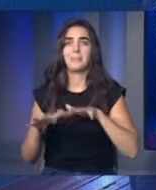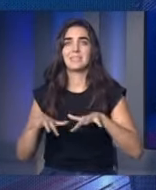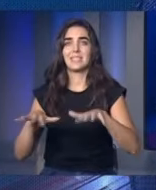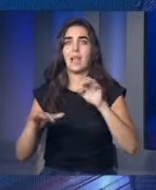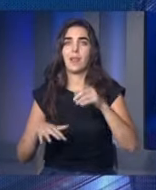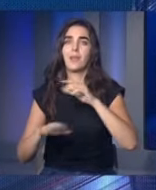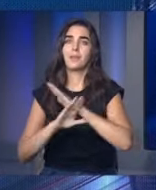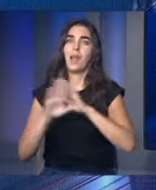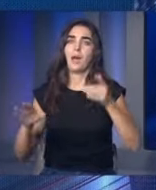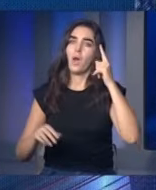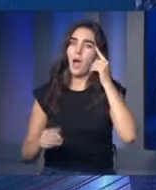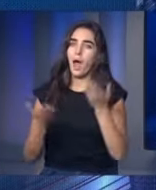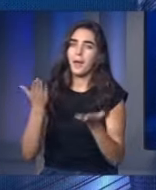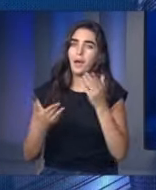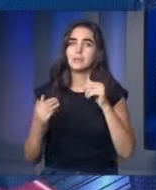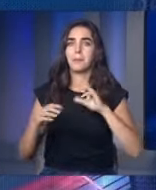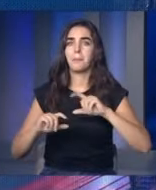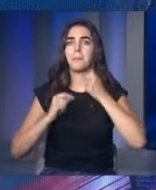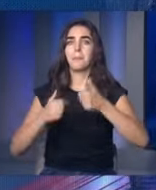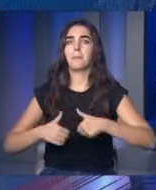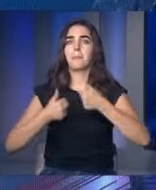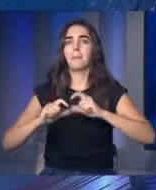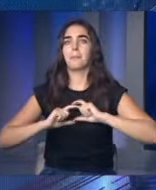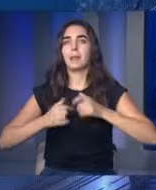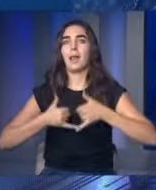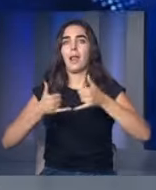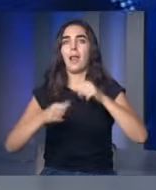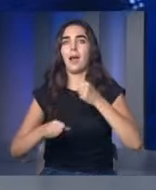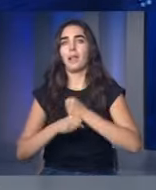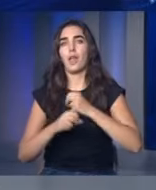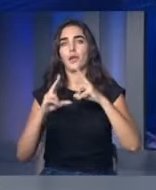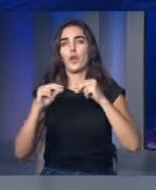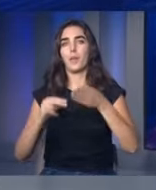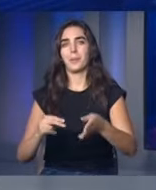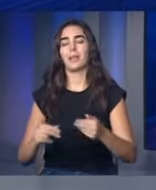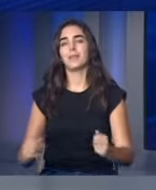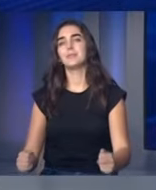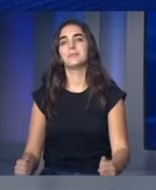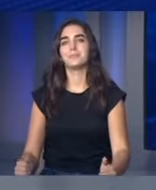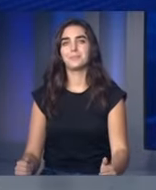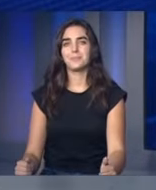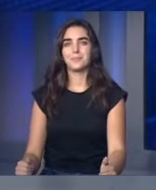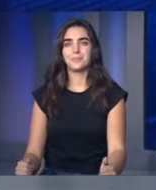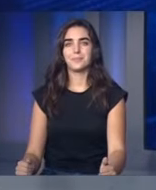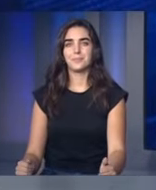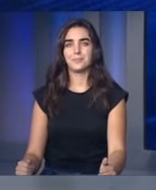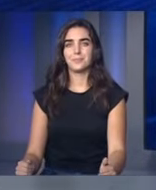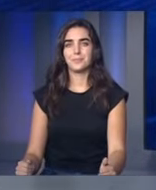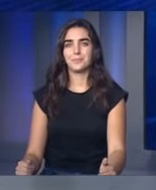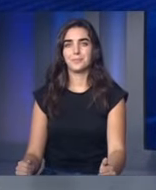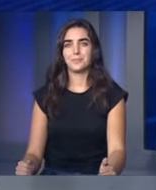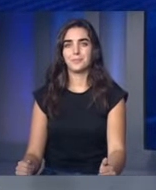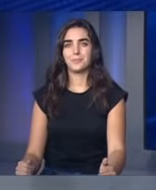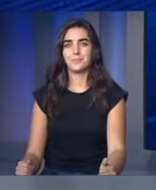حسن وتمنياته له بمواصلة المسيرة حتى النهاية وإحراز ميدالية طال انتظارها في